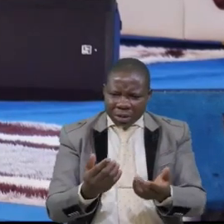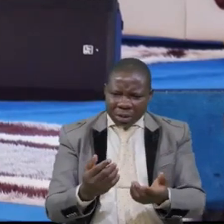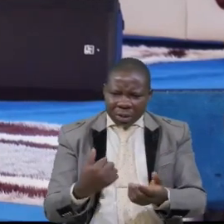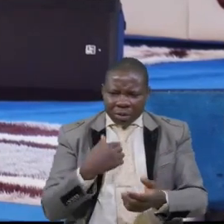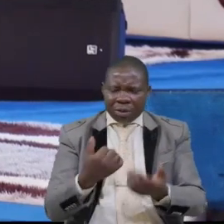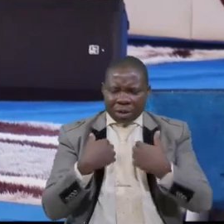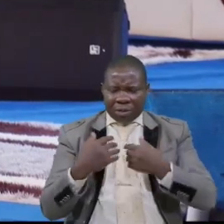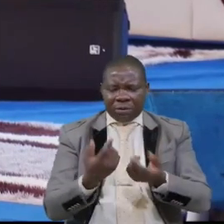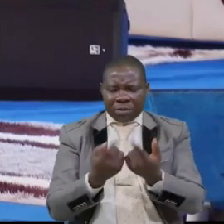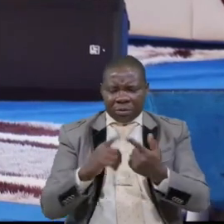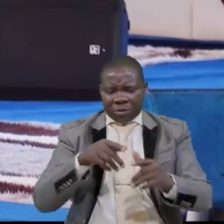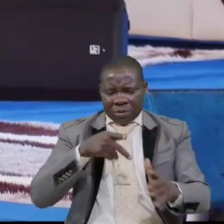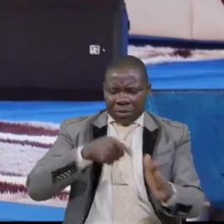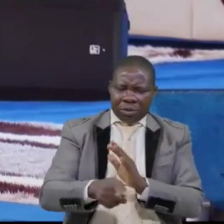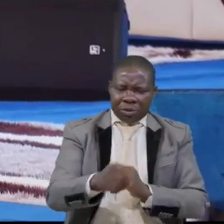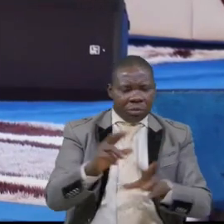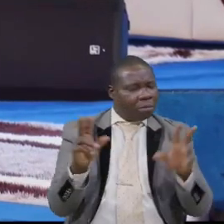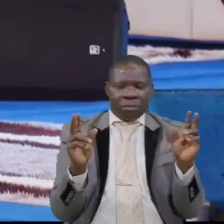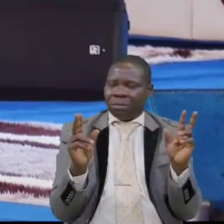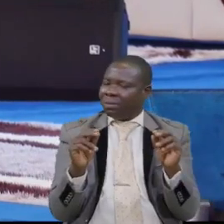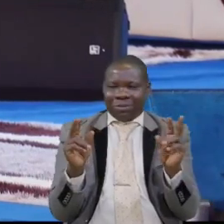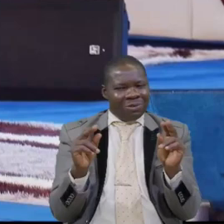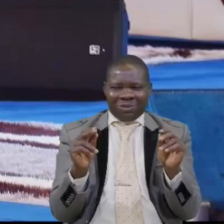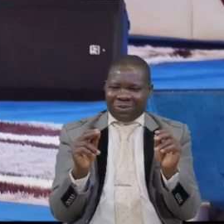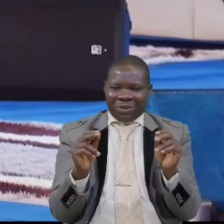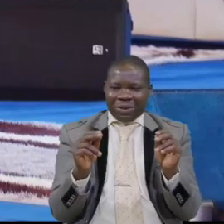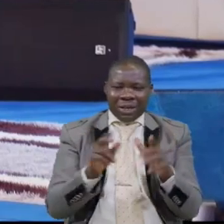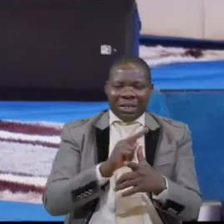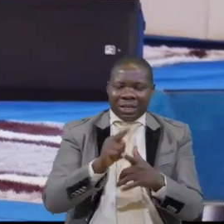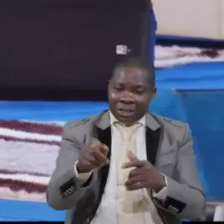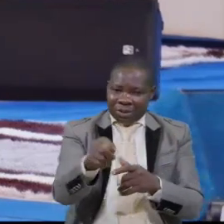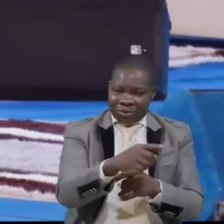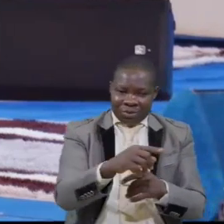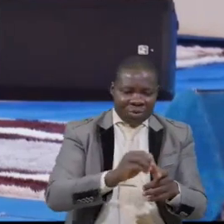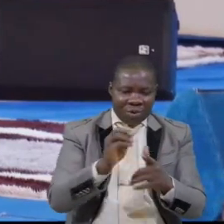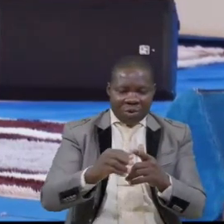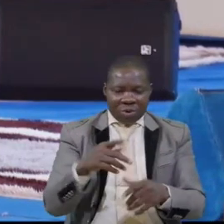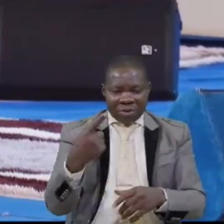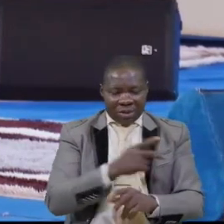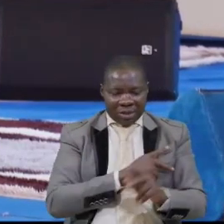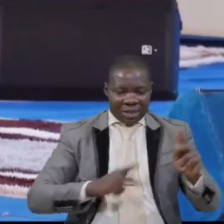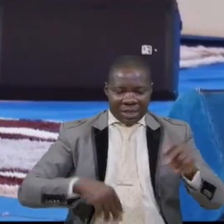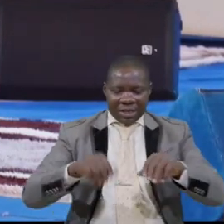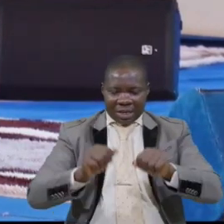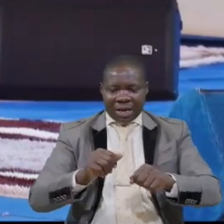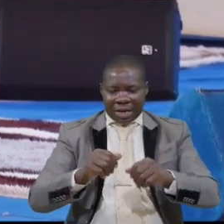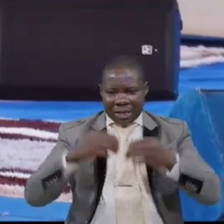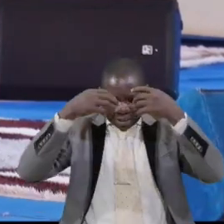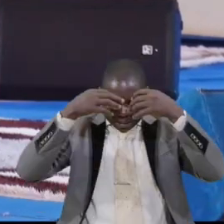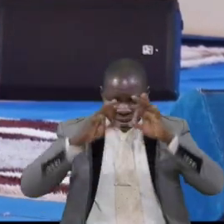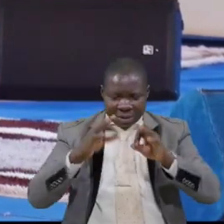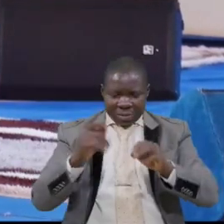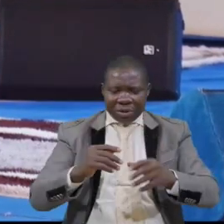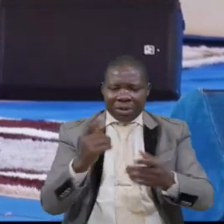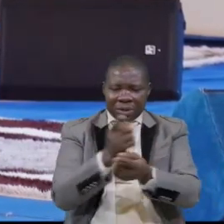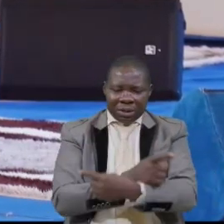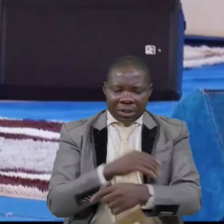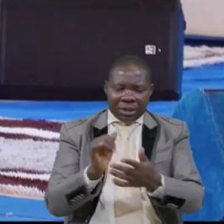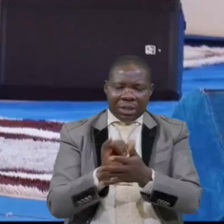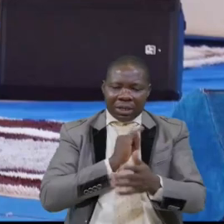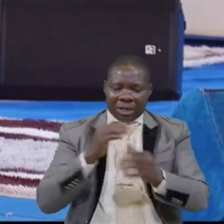têtees non ni vous ni le canesa vous ne pouvez pas déterminer le jour où moi je vais quitter cette terre